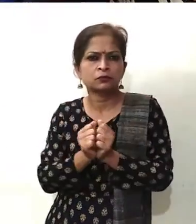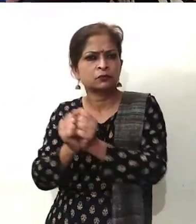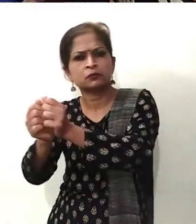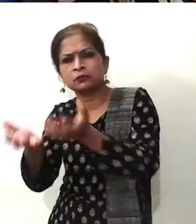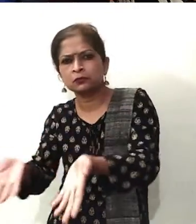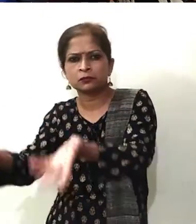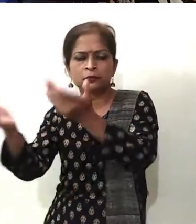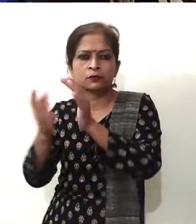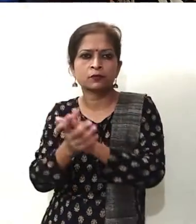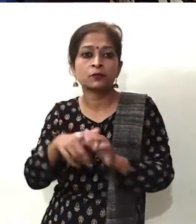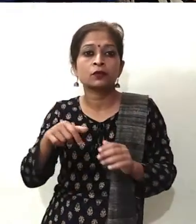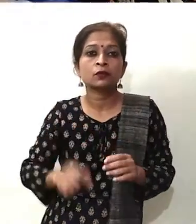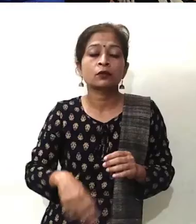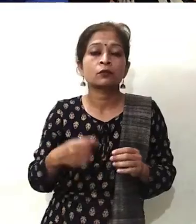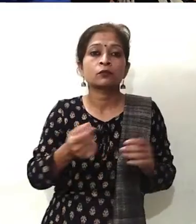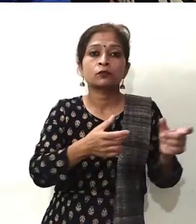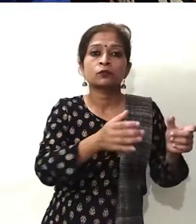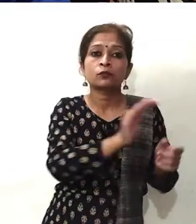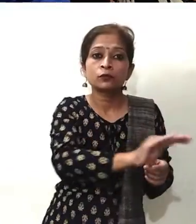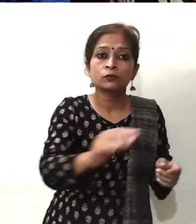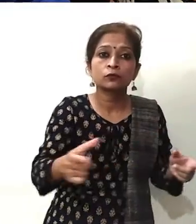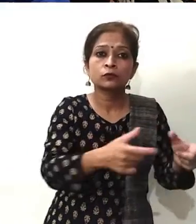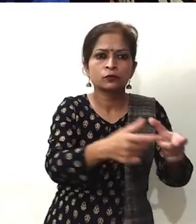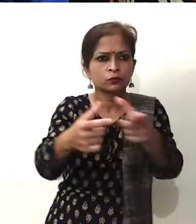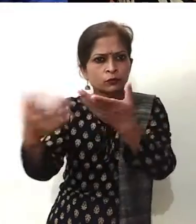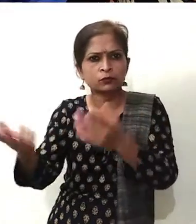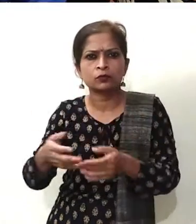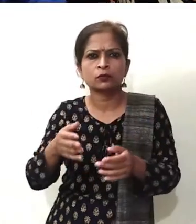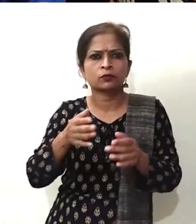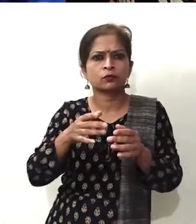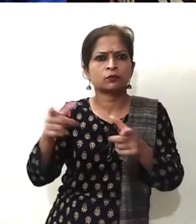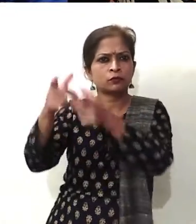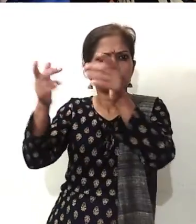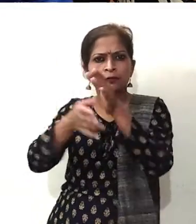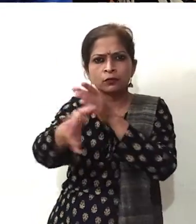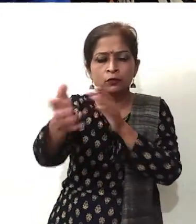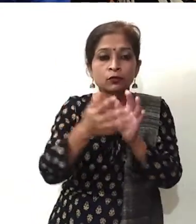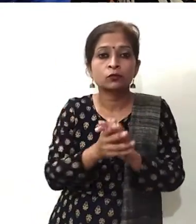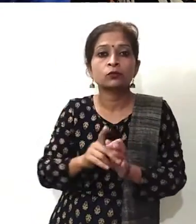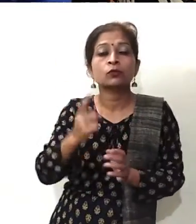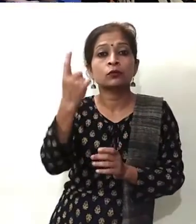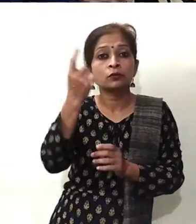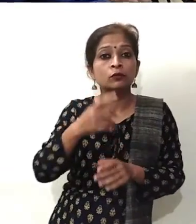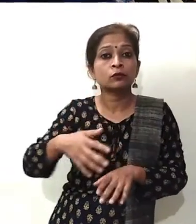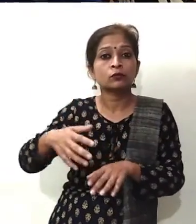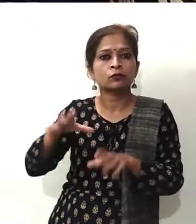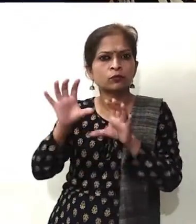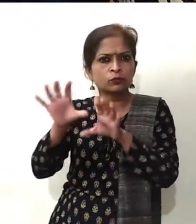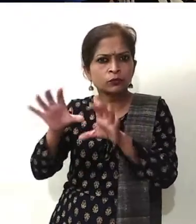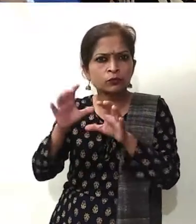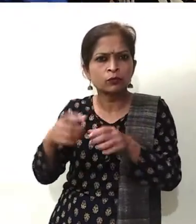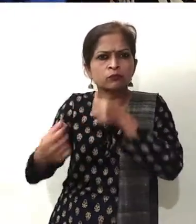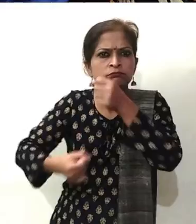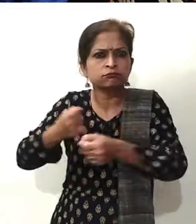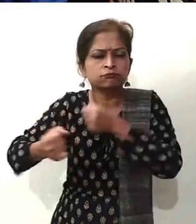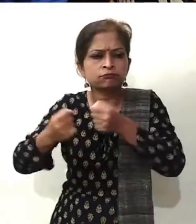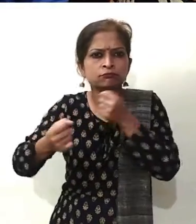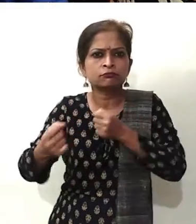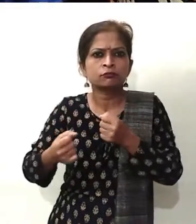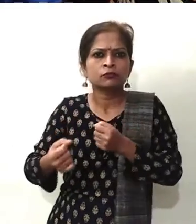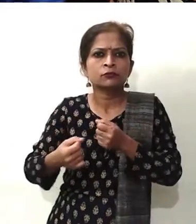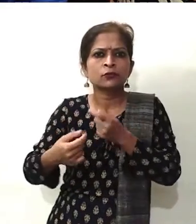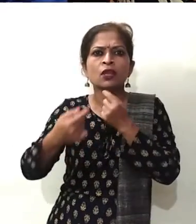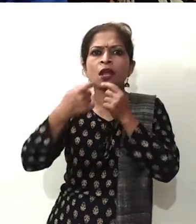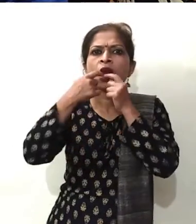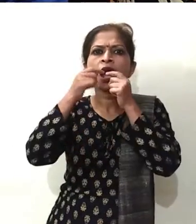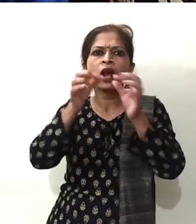तो पांडव और कौरव जब शिकार के लिए एक तरफ जा रहे थे तो एक कुत्ता उनका भागता हुआ आया, जिसके मुंह के अंदर 7 तीर घुसे हुए थे,